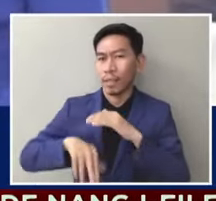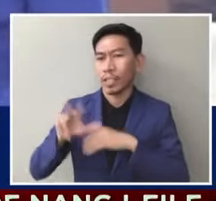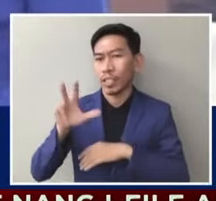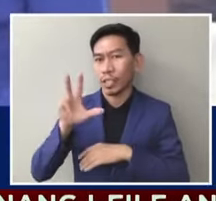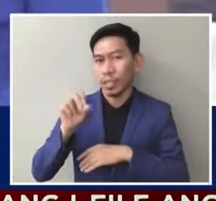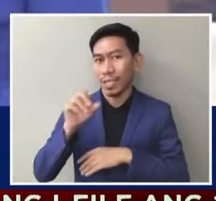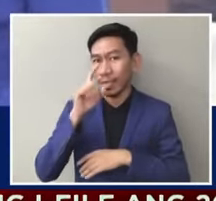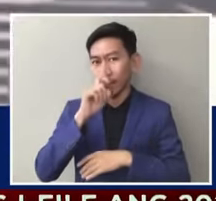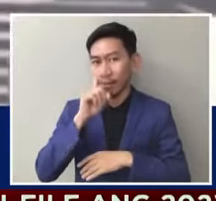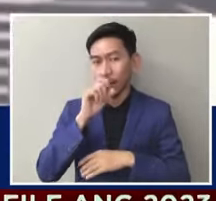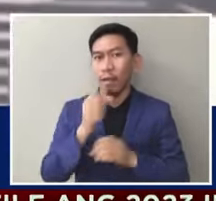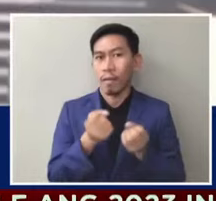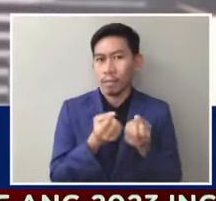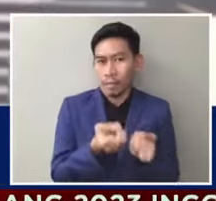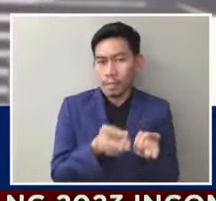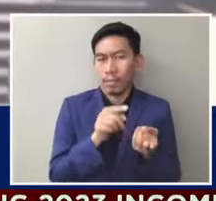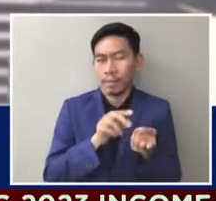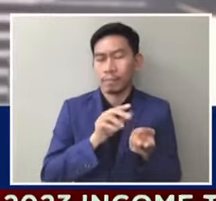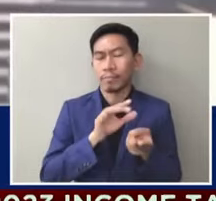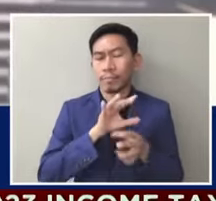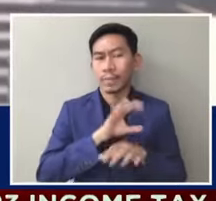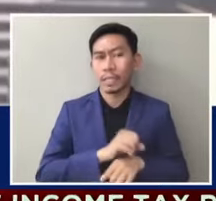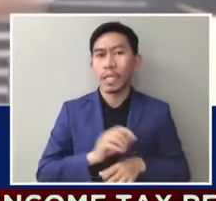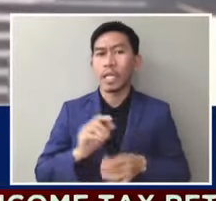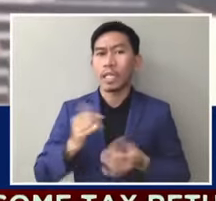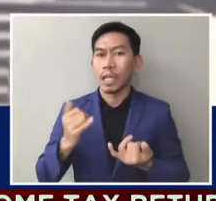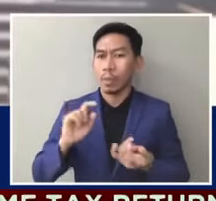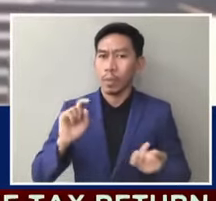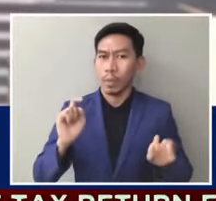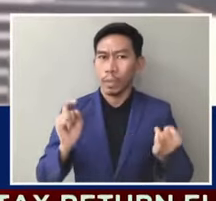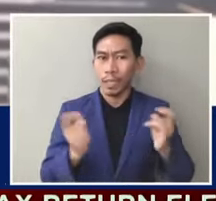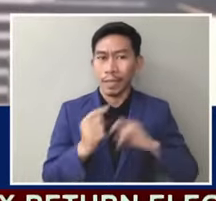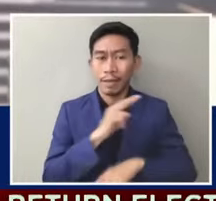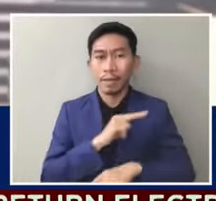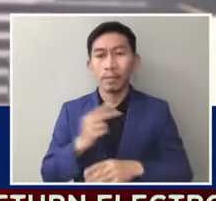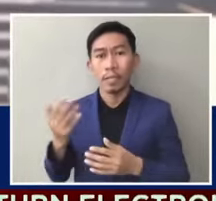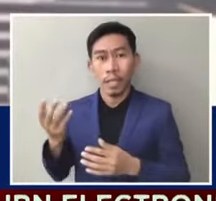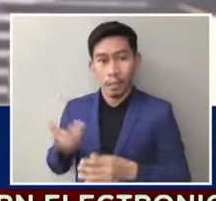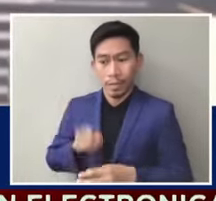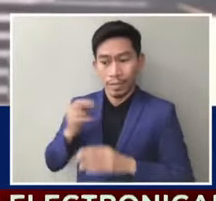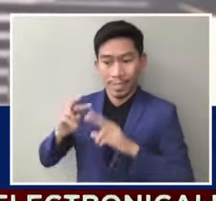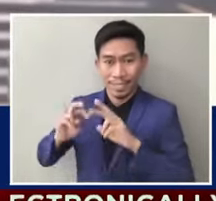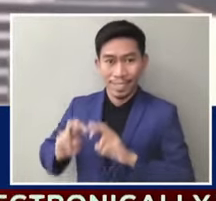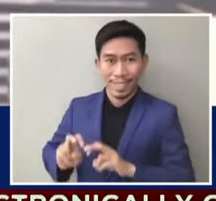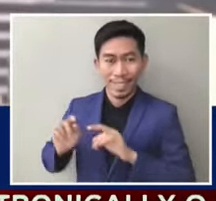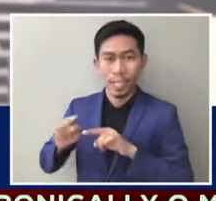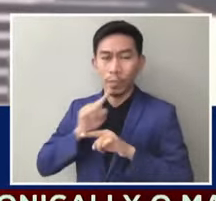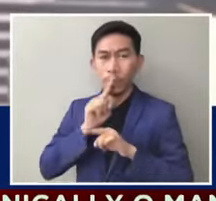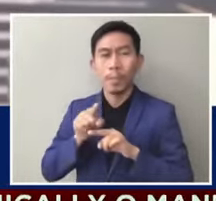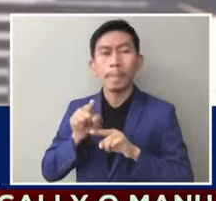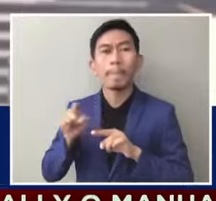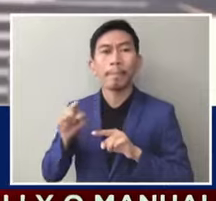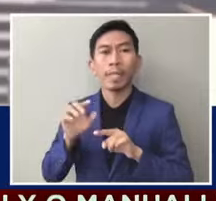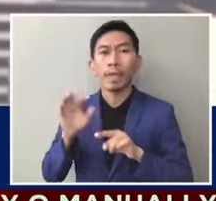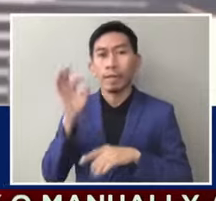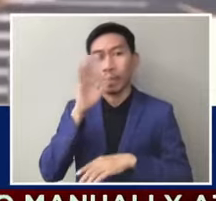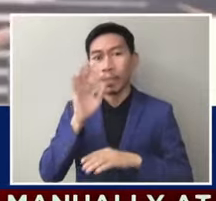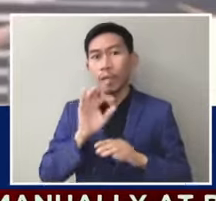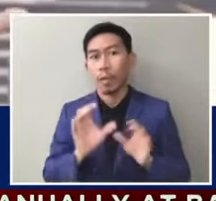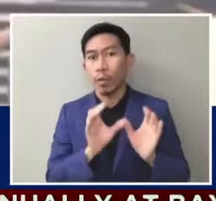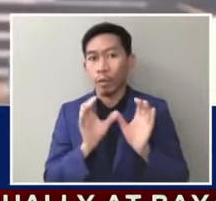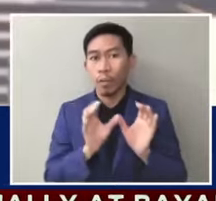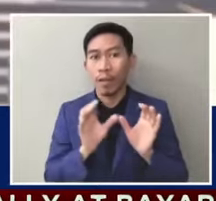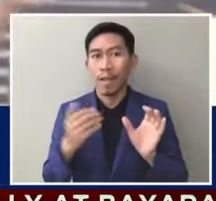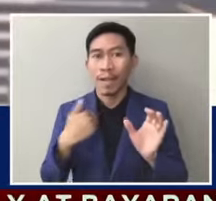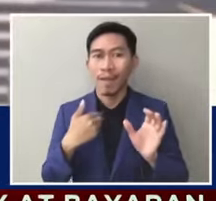changing values din, actually yung study namin, the one that I was mentioning about, yung mga Filipino couples also prefer pets, yung mga